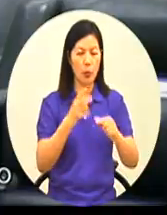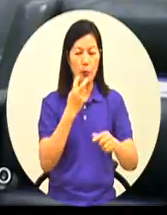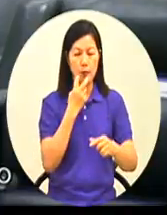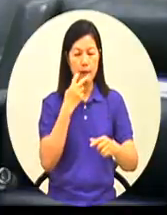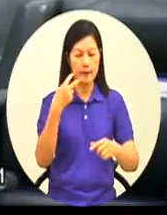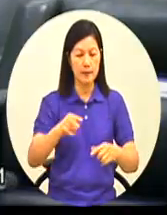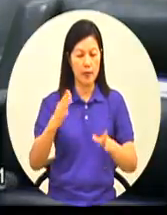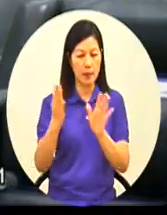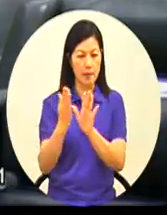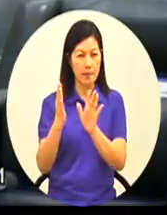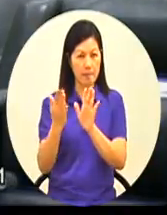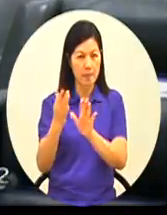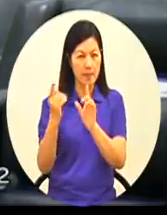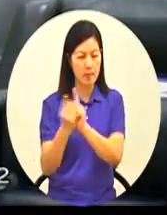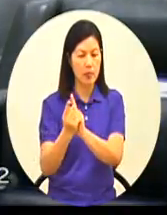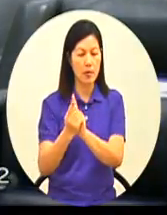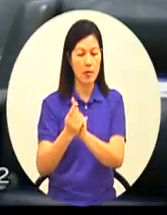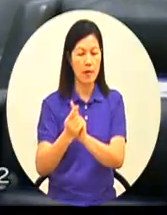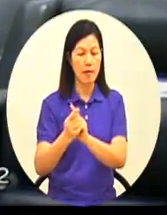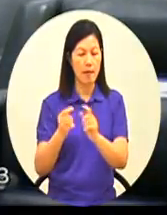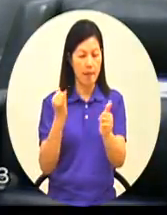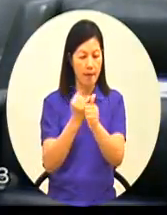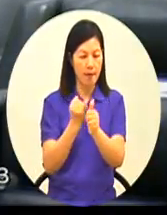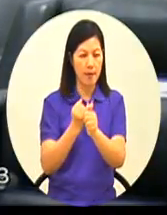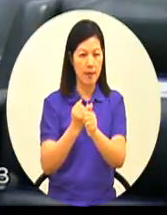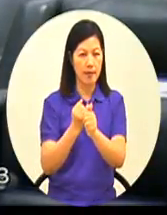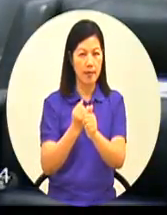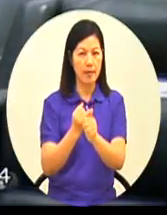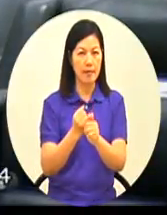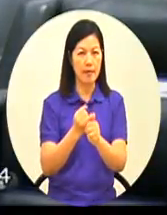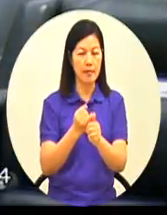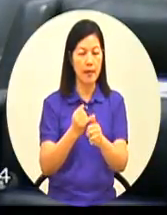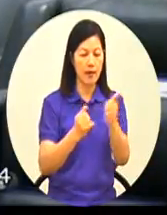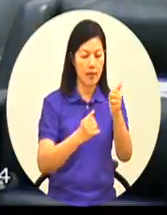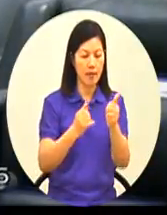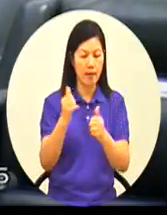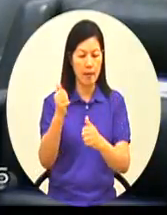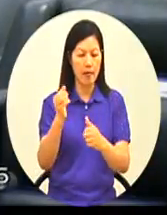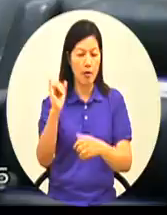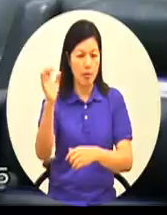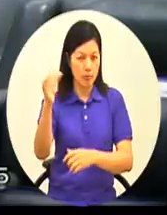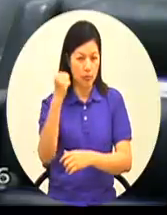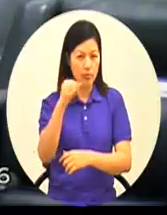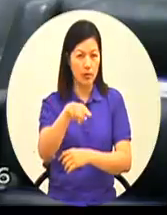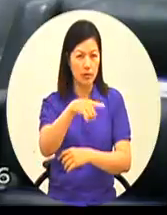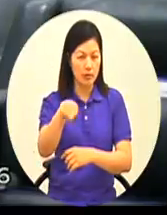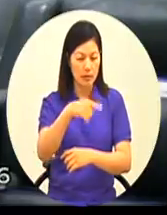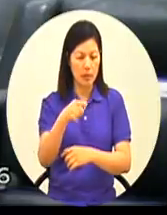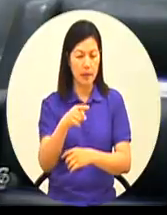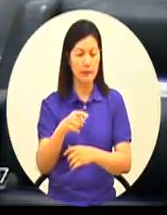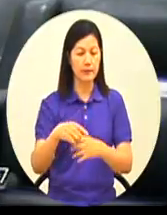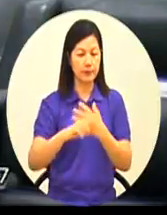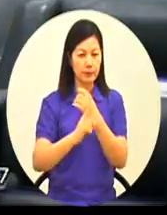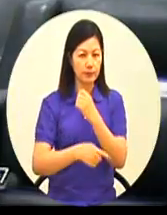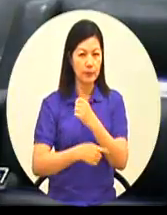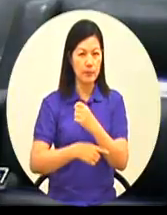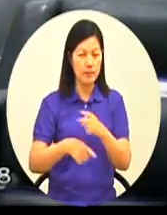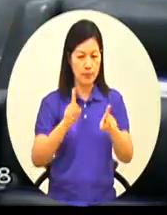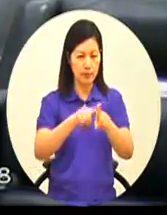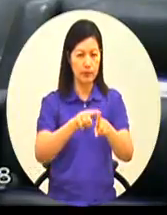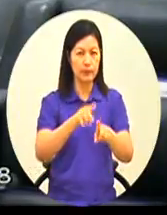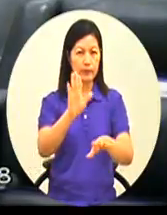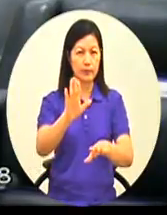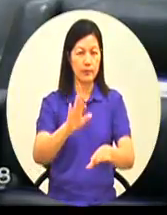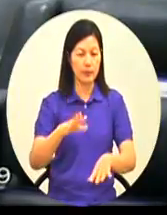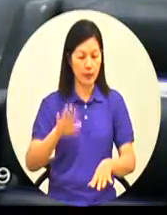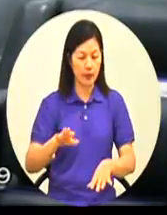于面对婚姻平权以及性别平权的一个重视，跟在法令政策上面的跟进。所以接下来我大概要问的